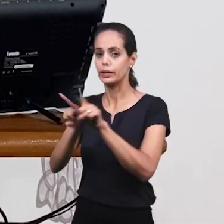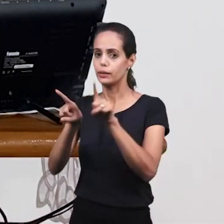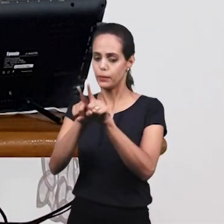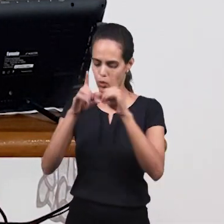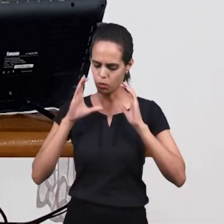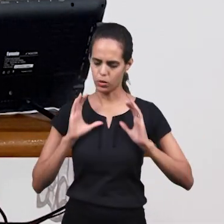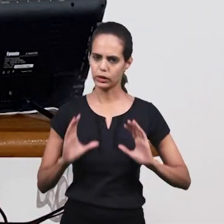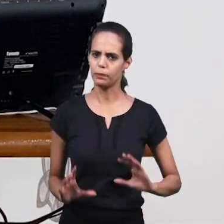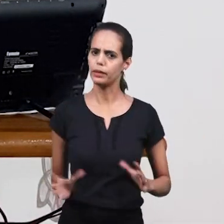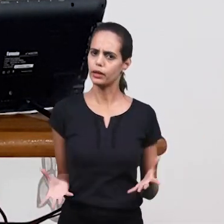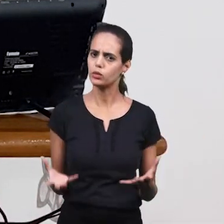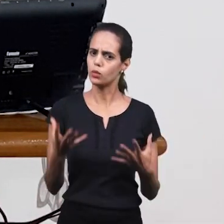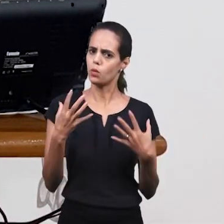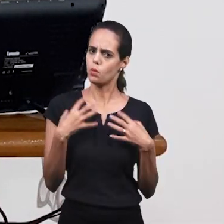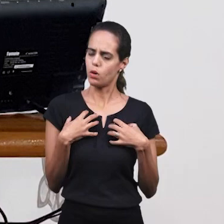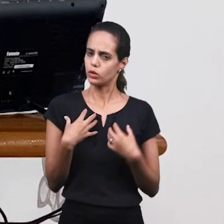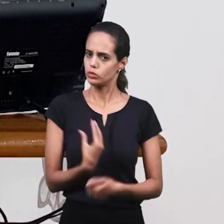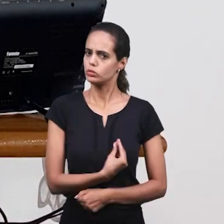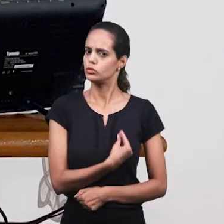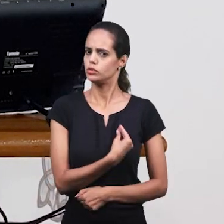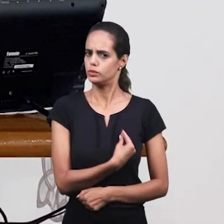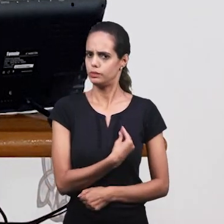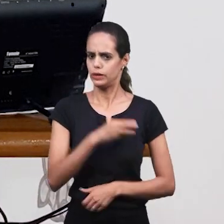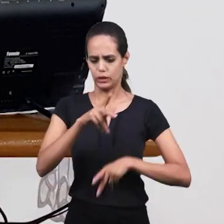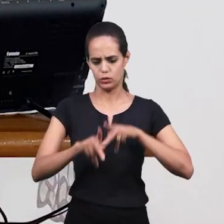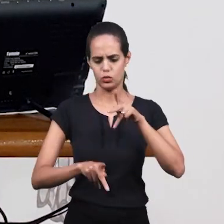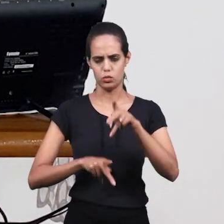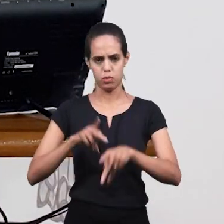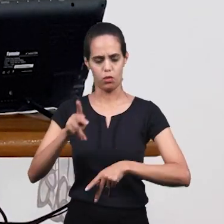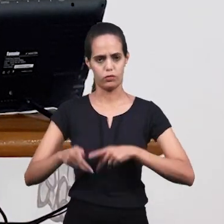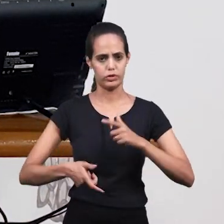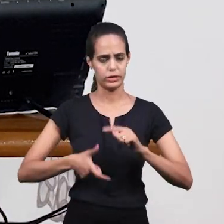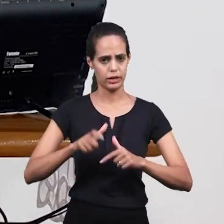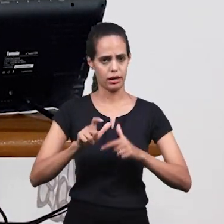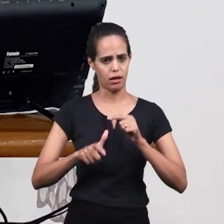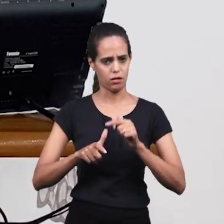projet de Dieu est un résultat de cette pratique